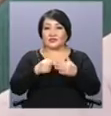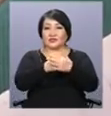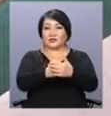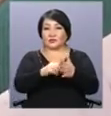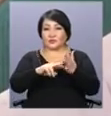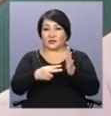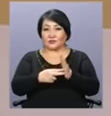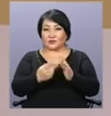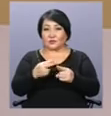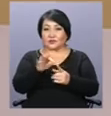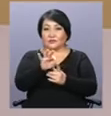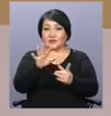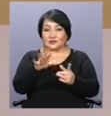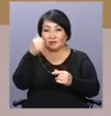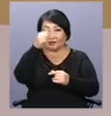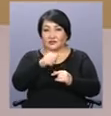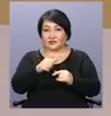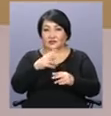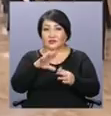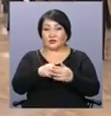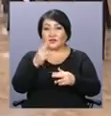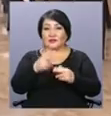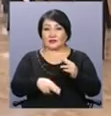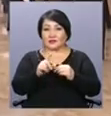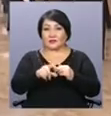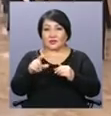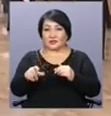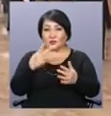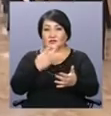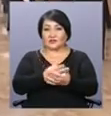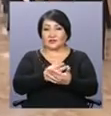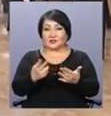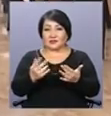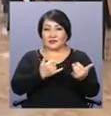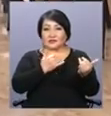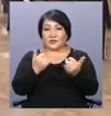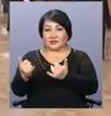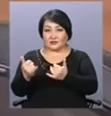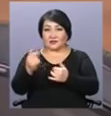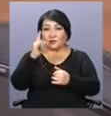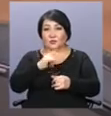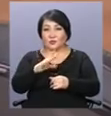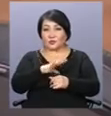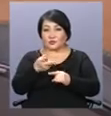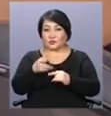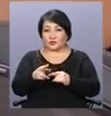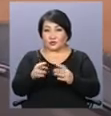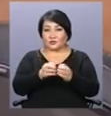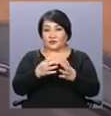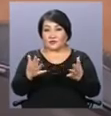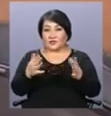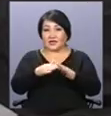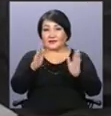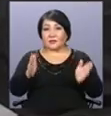отыр. Осы мақсатта жыл аяғына дейін азаматтардың көрсетілетін қызметті қолжетімді ету үшін оншақты арнайы